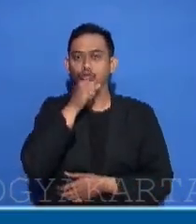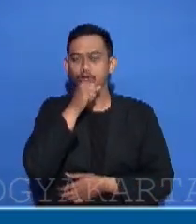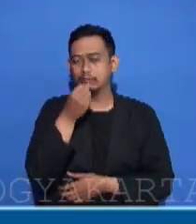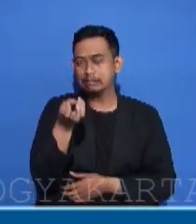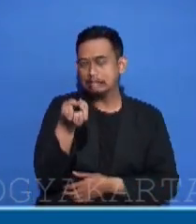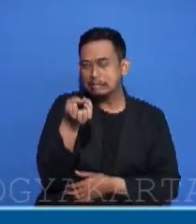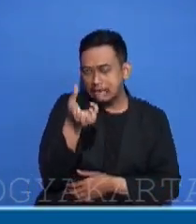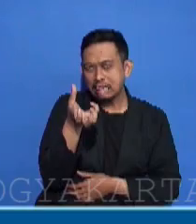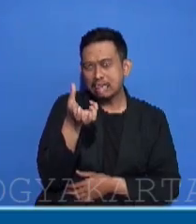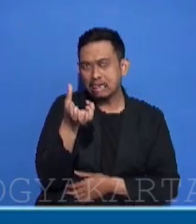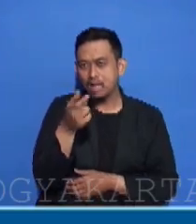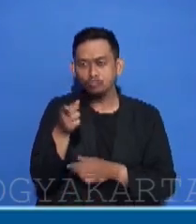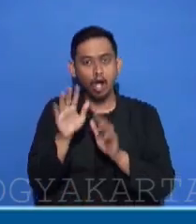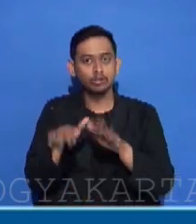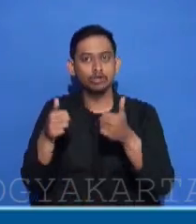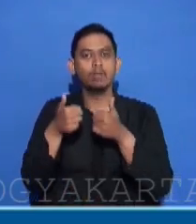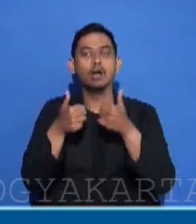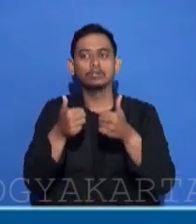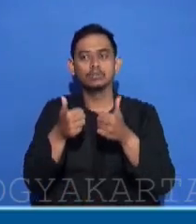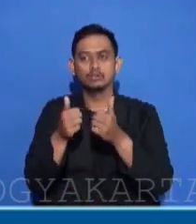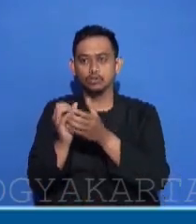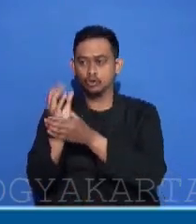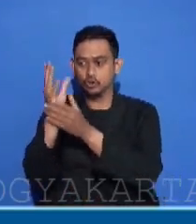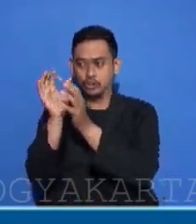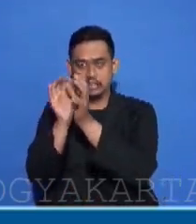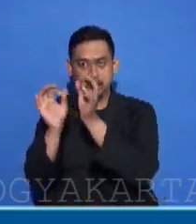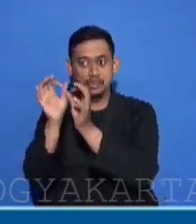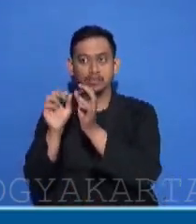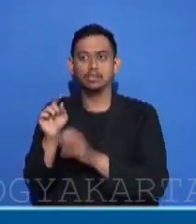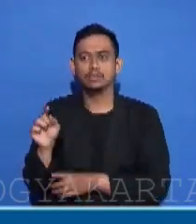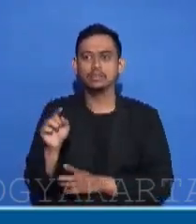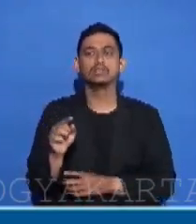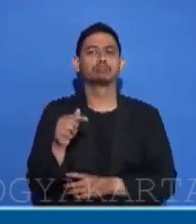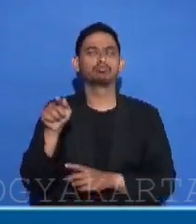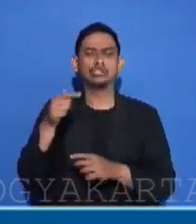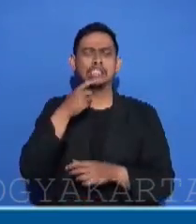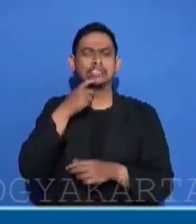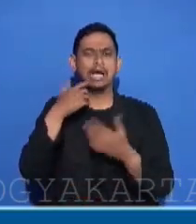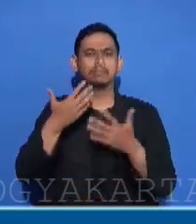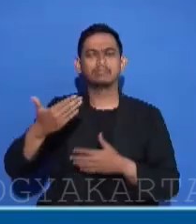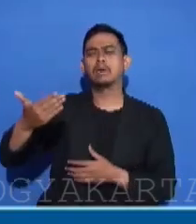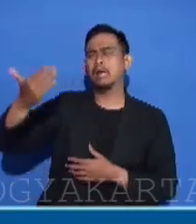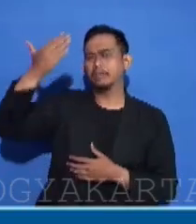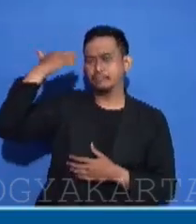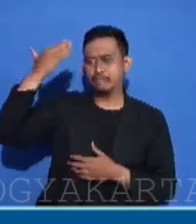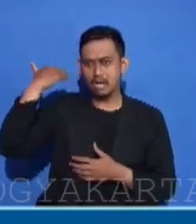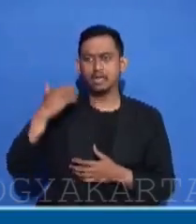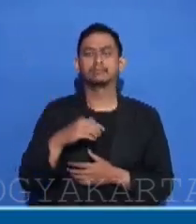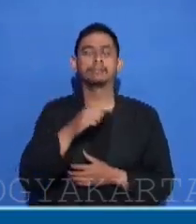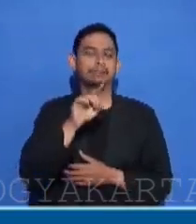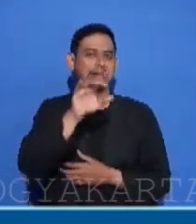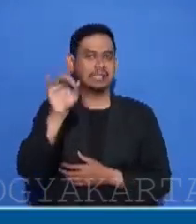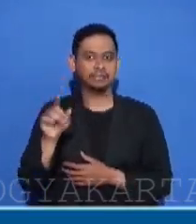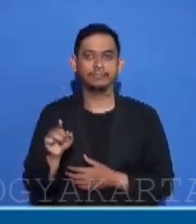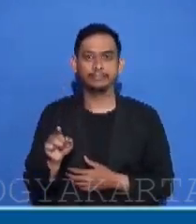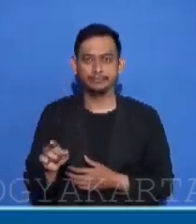papan menika usaha budidaya kelengkeng New Crystal sampun kawiwitan sawetawis wekdal kapengker nalika kelengkeng manika werni jenis sawek